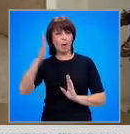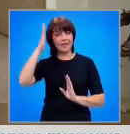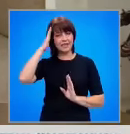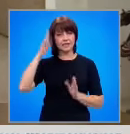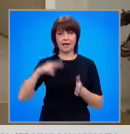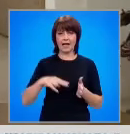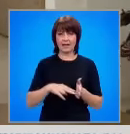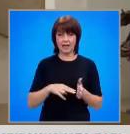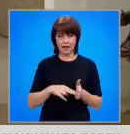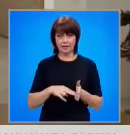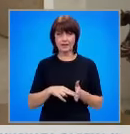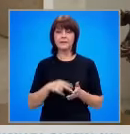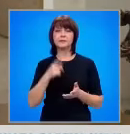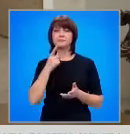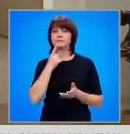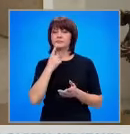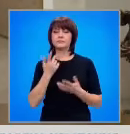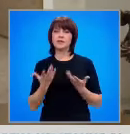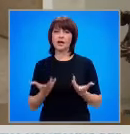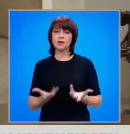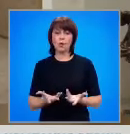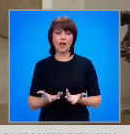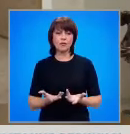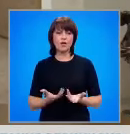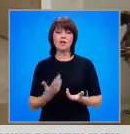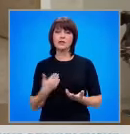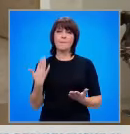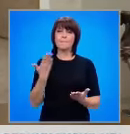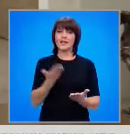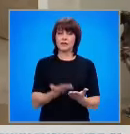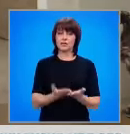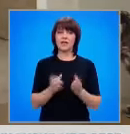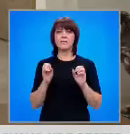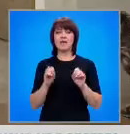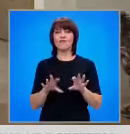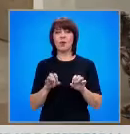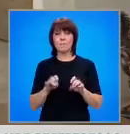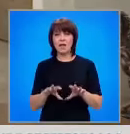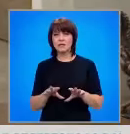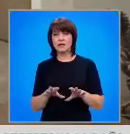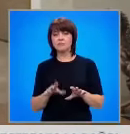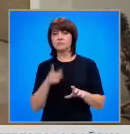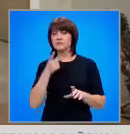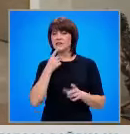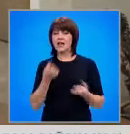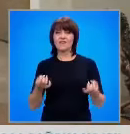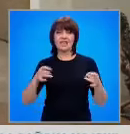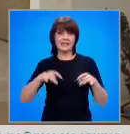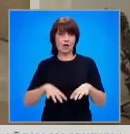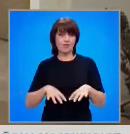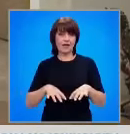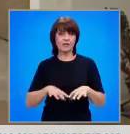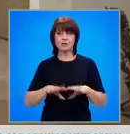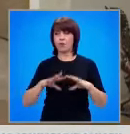енергетиката, с който ще предоставим информация за възстановяването